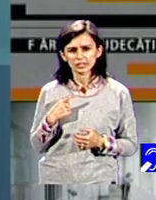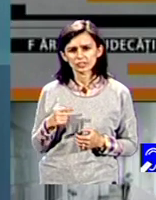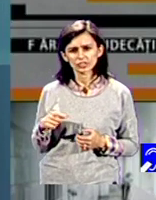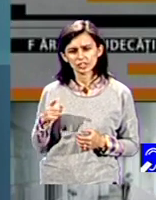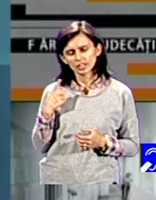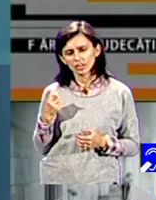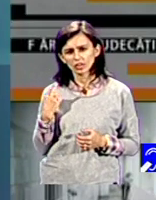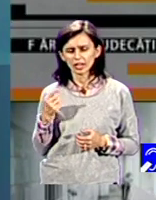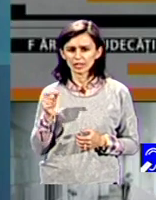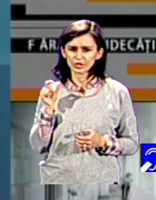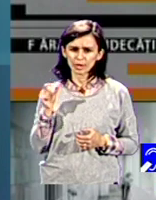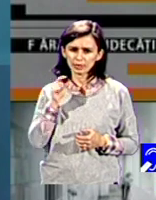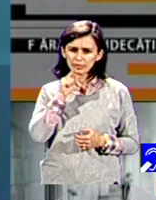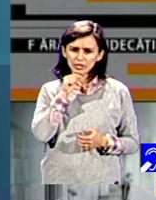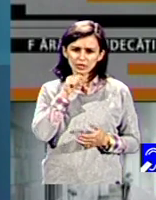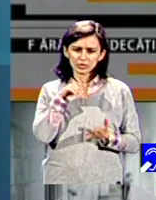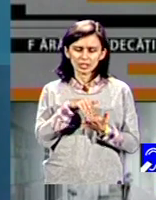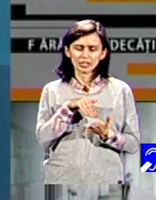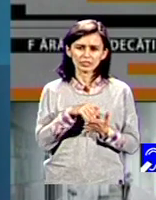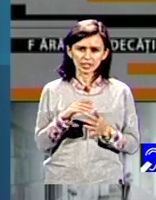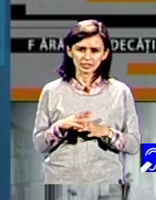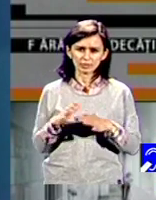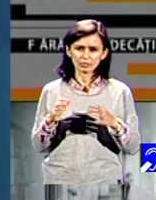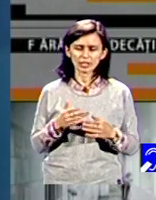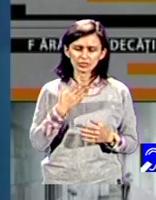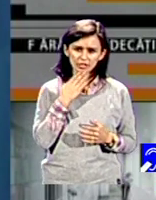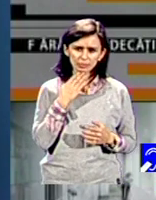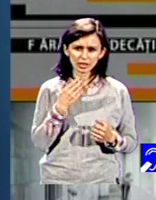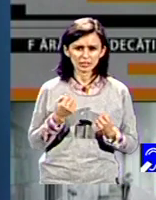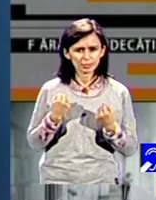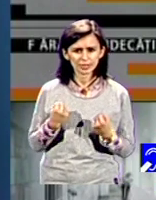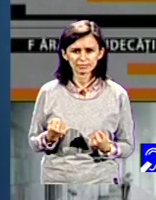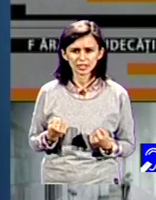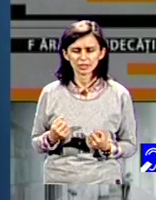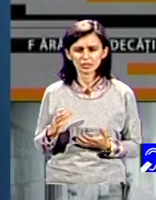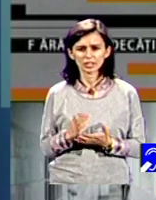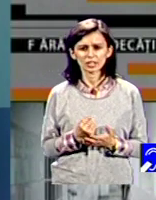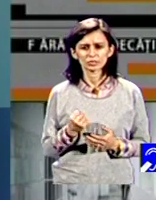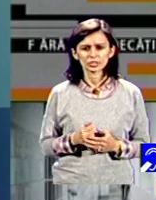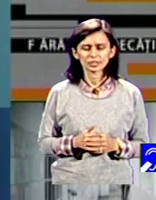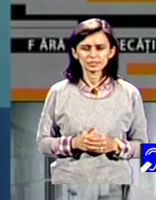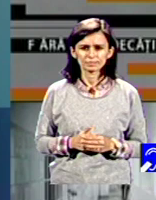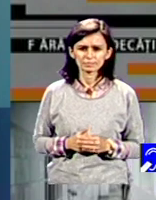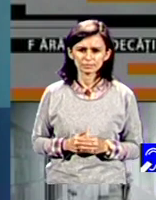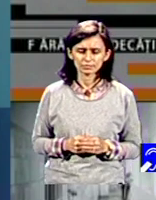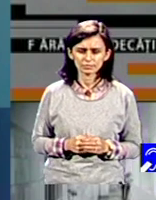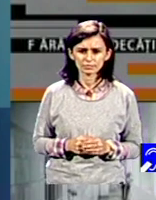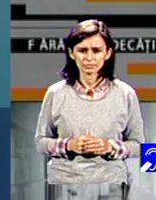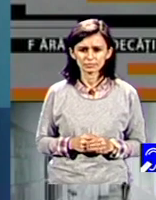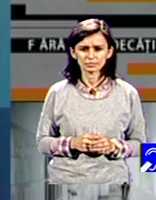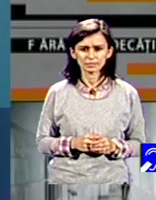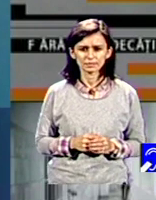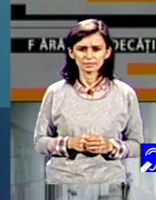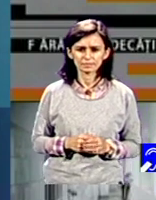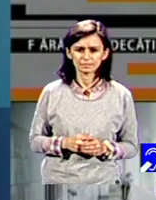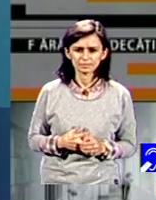nevoie uneori se mai mare însă Din păcate Și mai greu de de satisfăcut a am plecat în